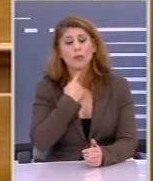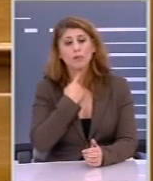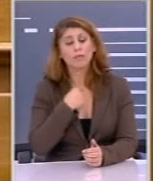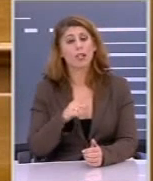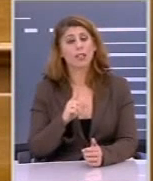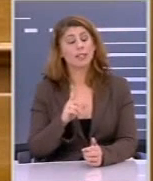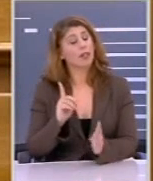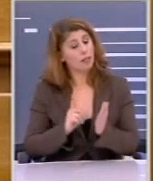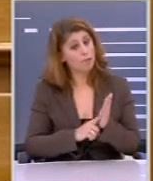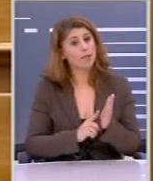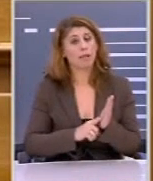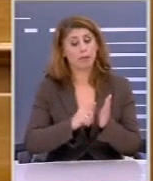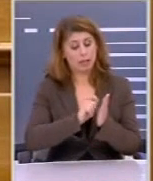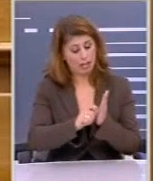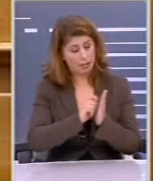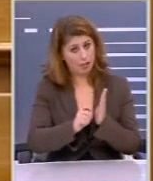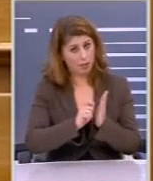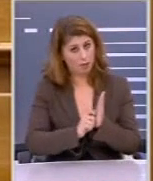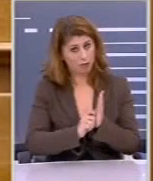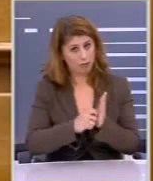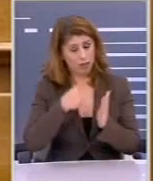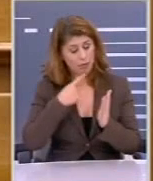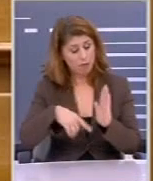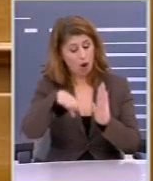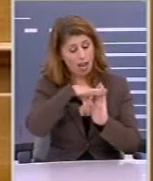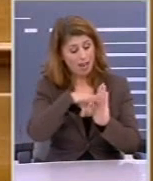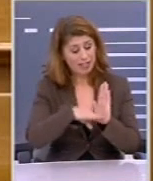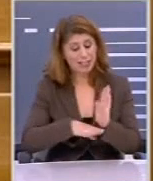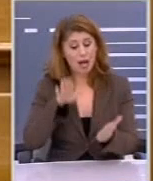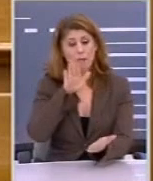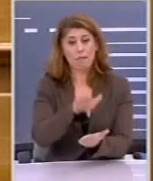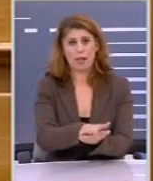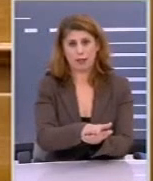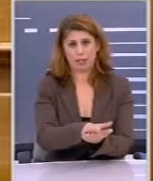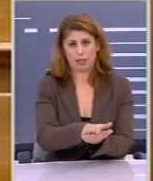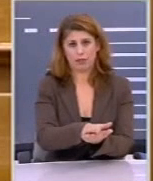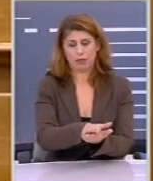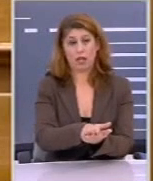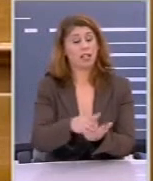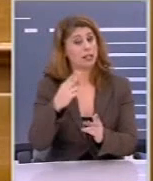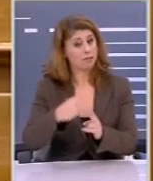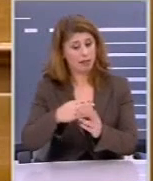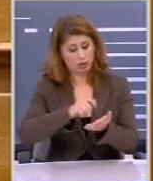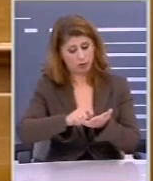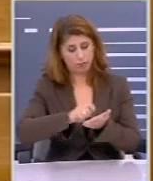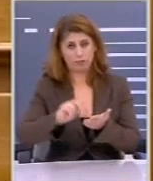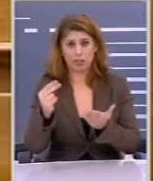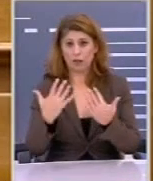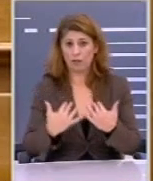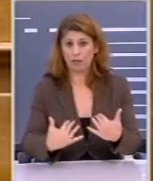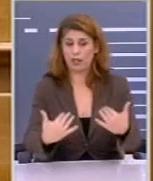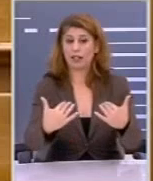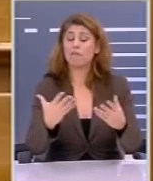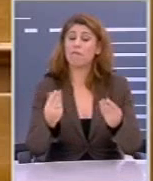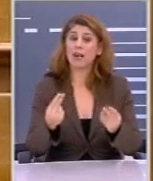θα πρέπει να καταγραφούν και να αναφέρουμε, θα αναφέρω τη λίστα των μαρτύρων. Είναι σημαντικό να καταγραφούν στα πρακτικά της Βουλής. Είναι